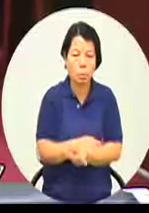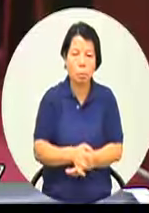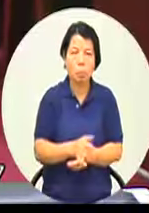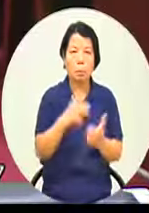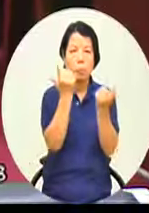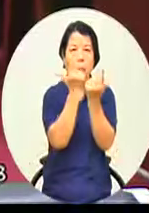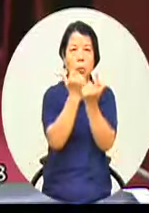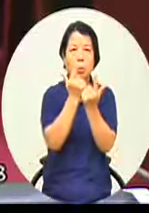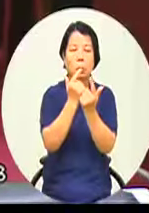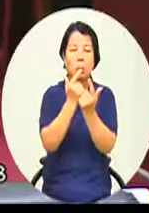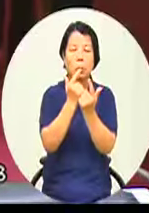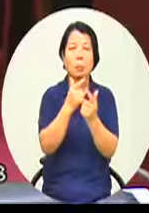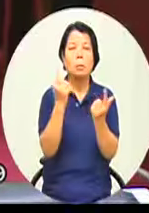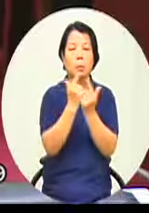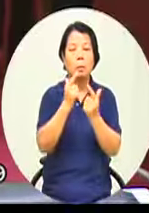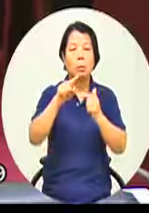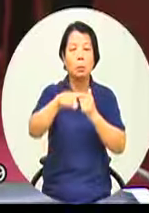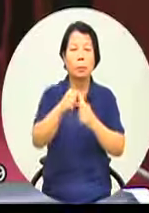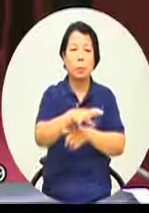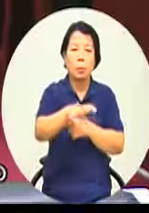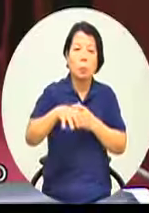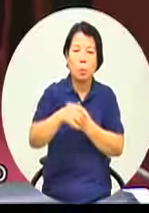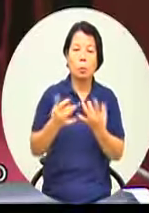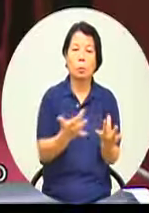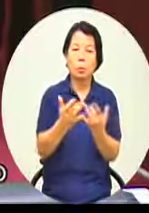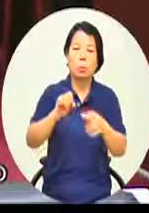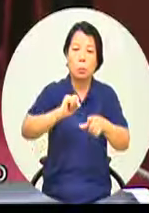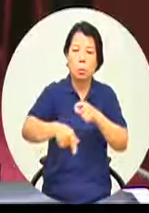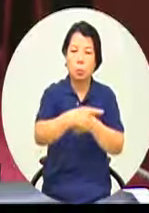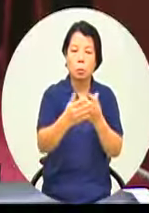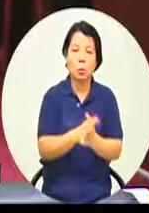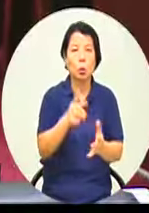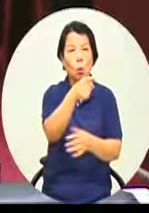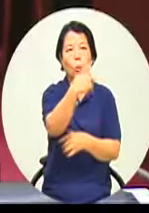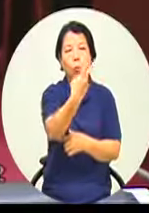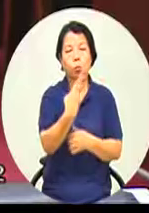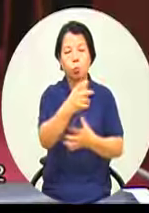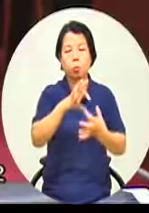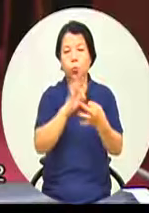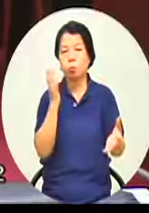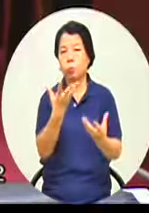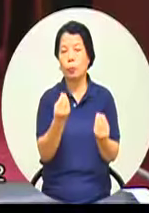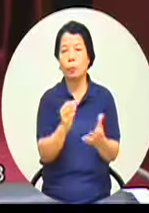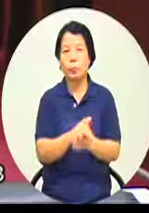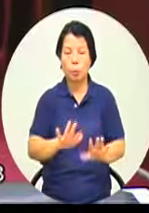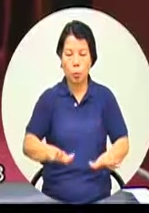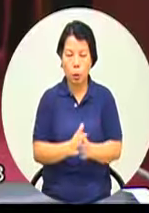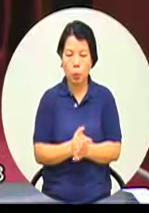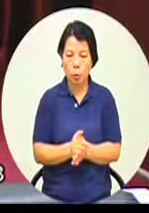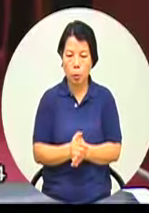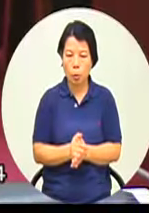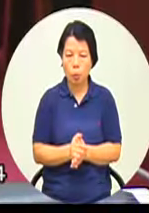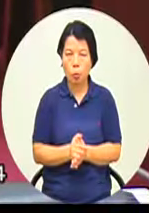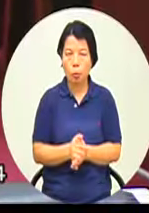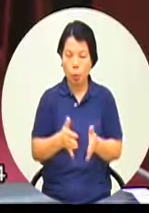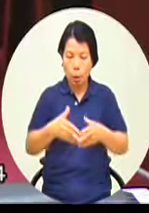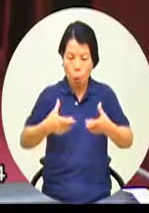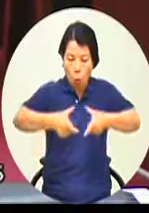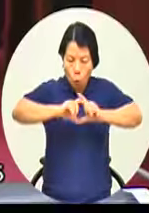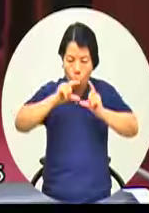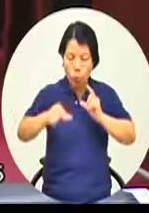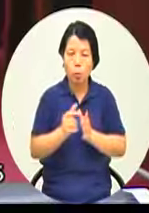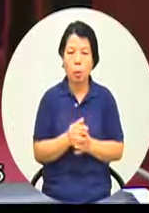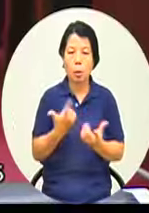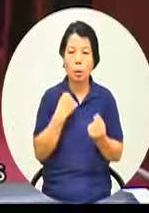产公司，我跟这个地方完全没有任何关系，但是我要就事论事，回归到我们的市场机制，就是因为供